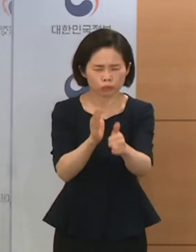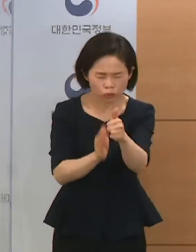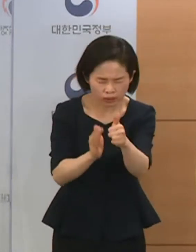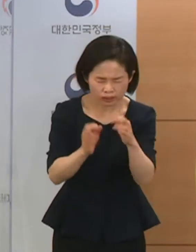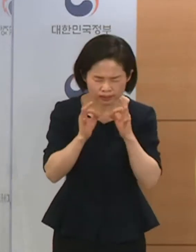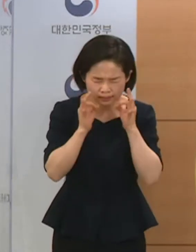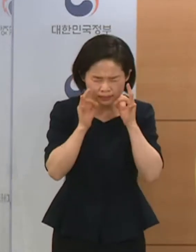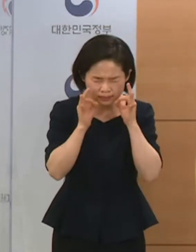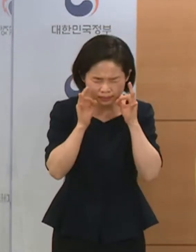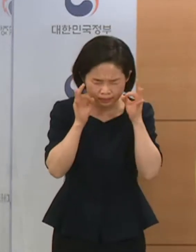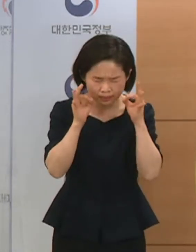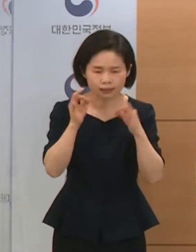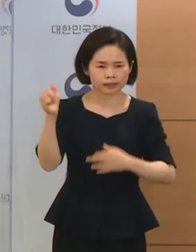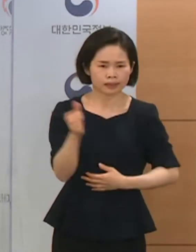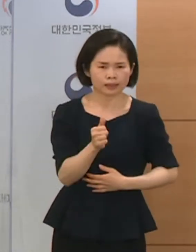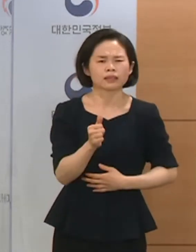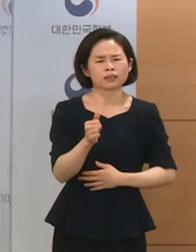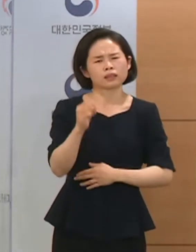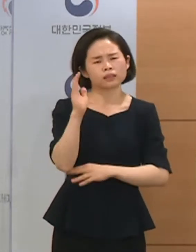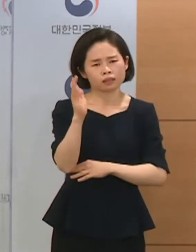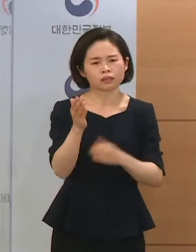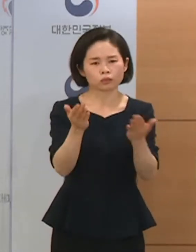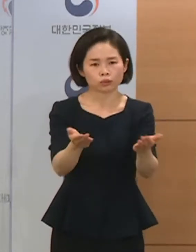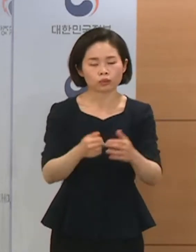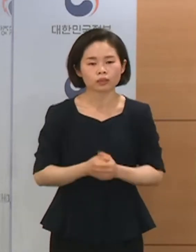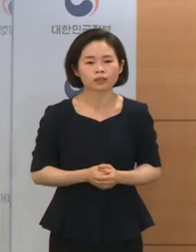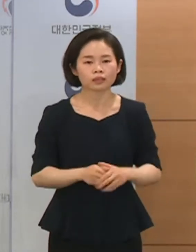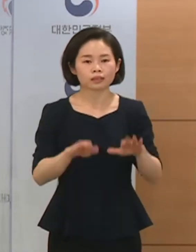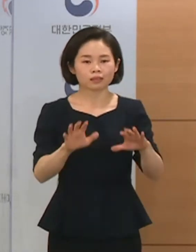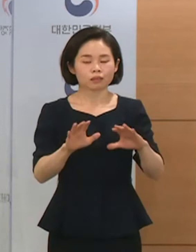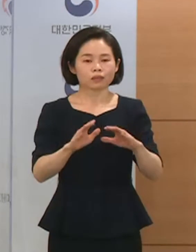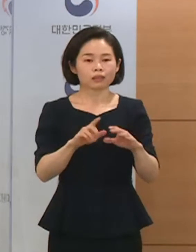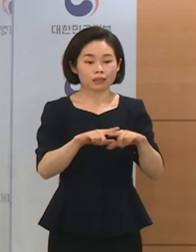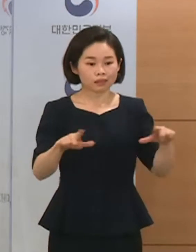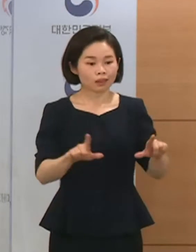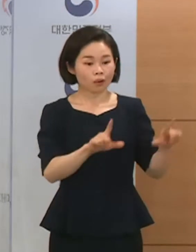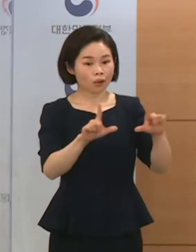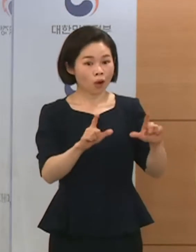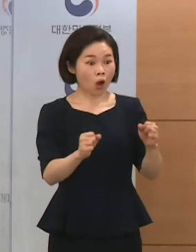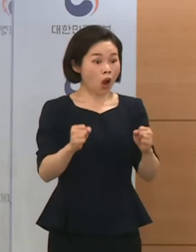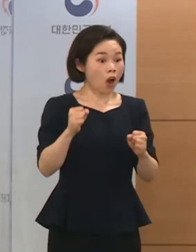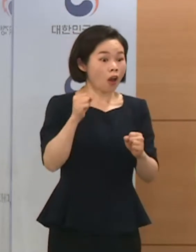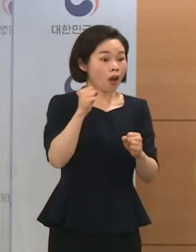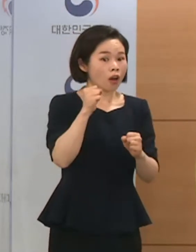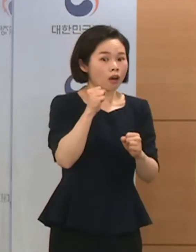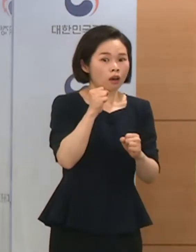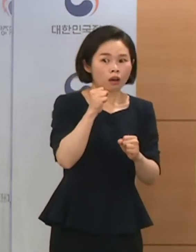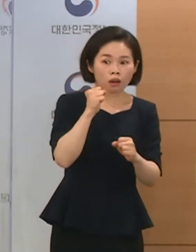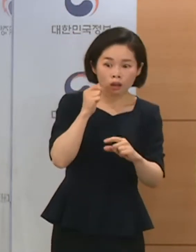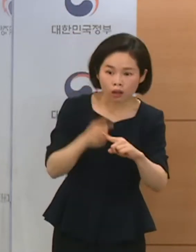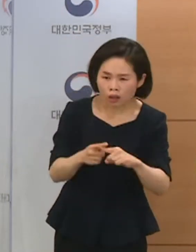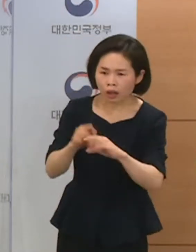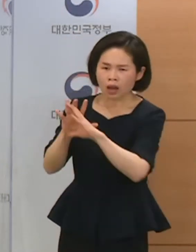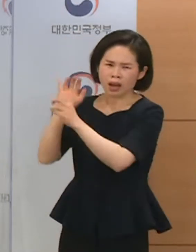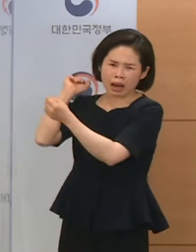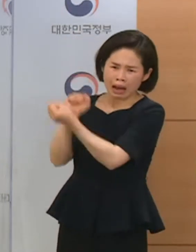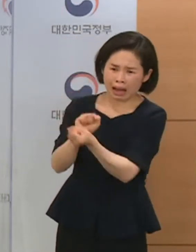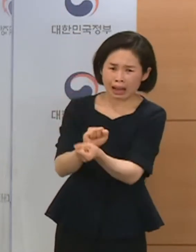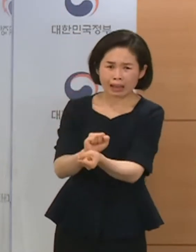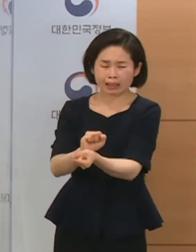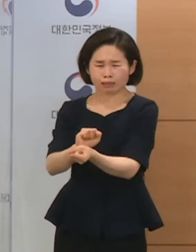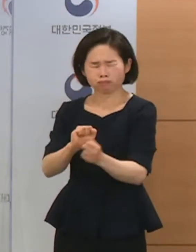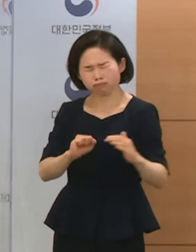섰습니다. 일상회복의 문이 조금씩 열리고 있는 지금 코로나19 방역이 다시 한번 큰 고비를